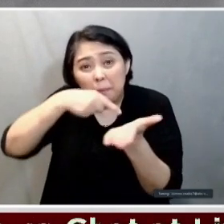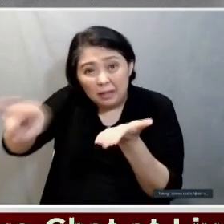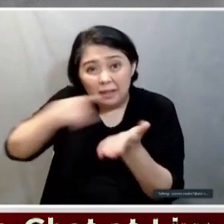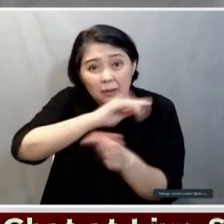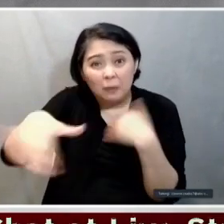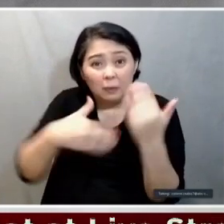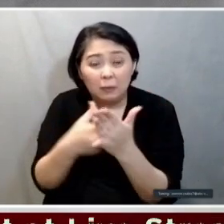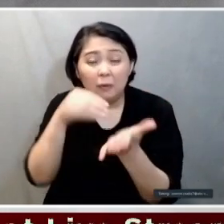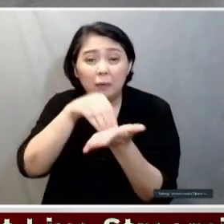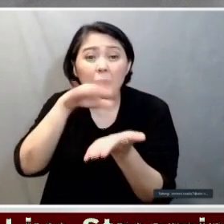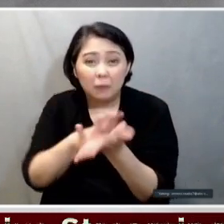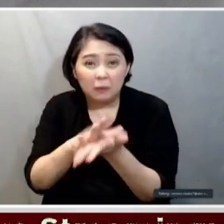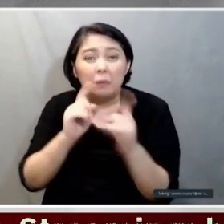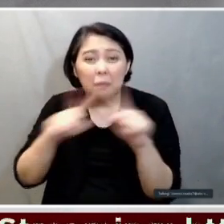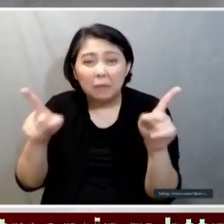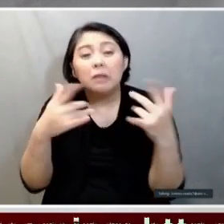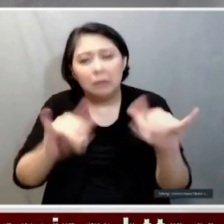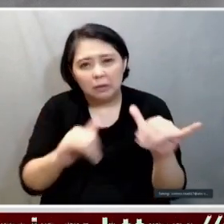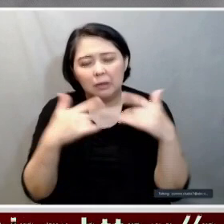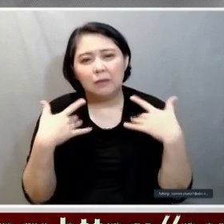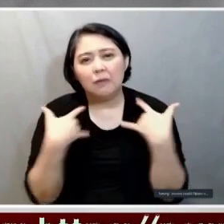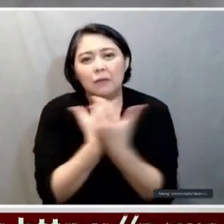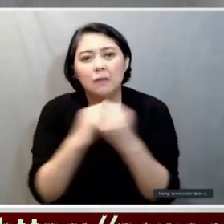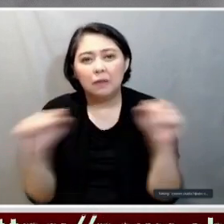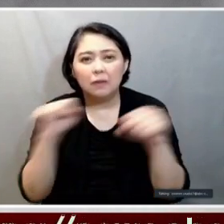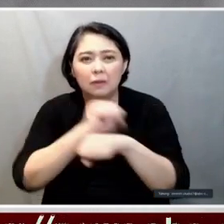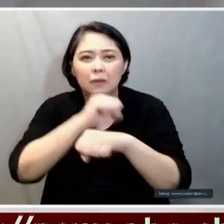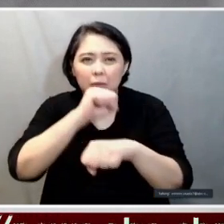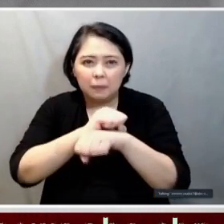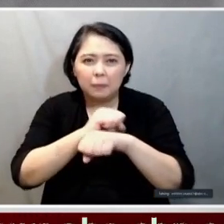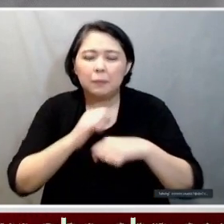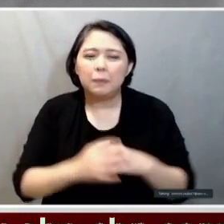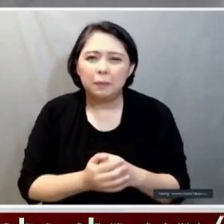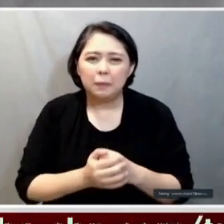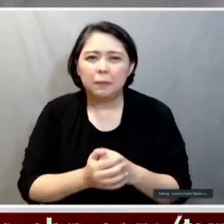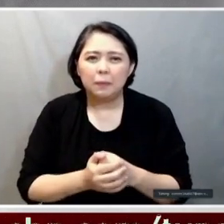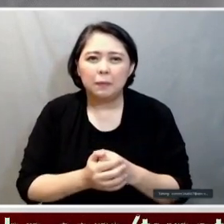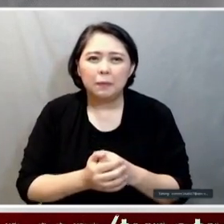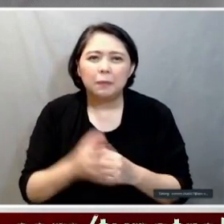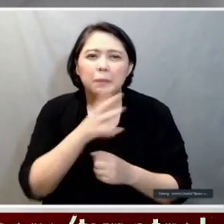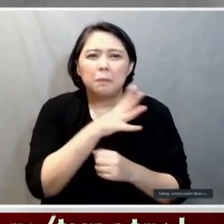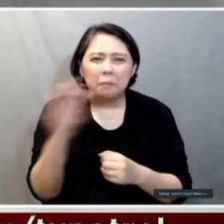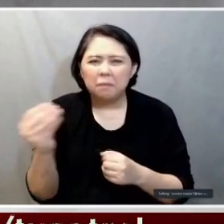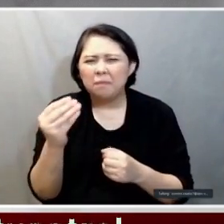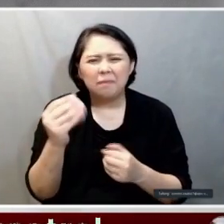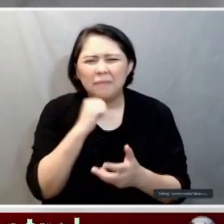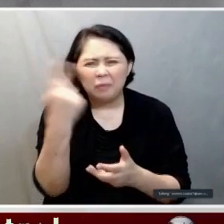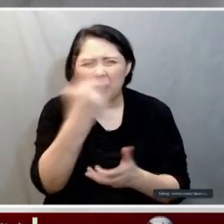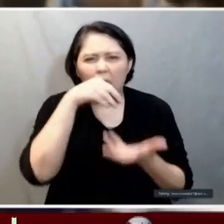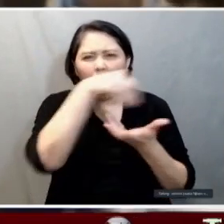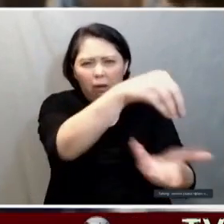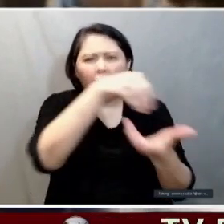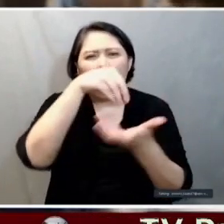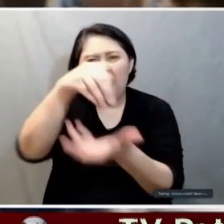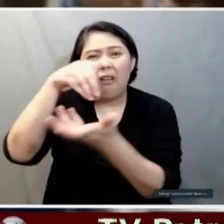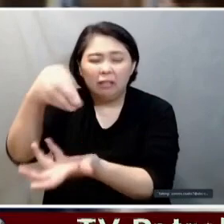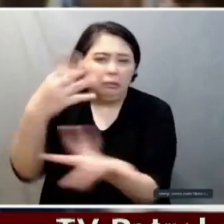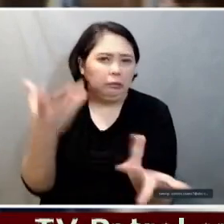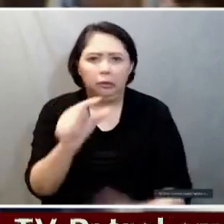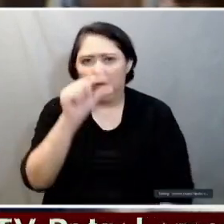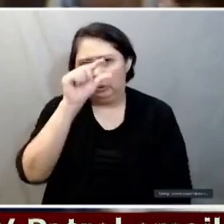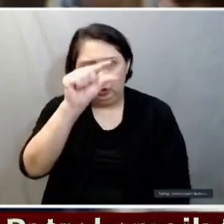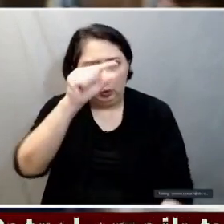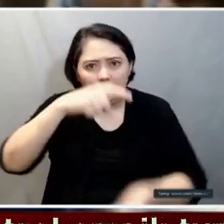they will create jobs. Rather than yung mga short-term na bigay-bigay-bigay-bigay, wala yan. Sandali lang yan. Naipasa na